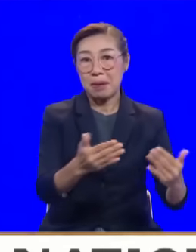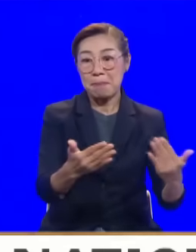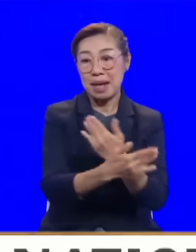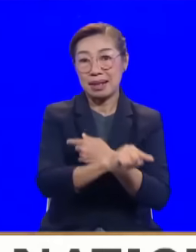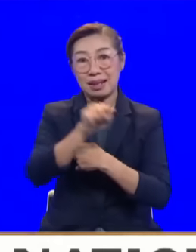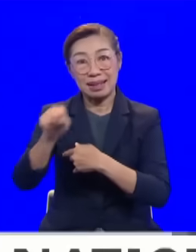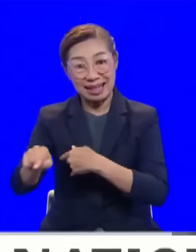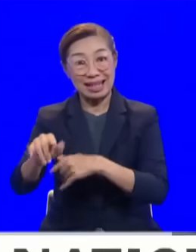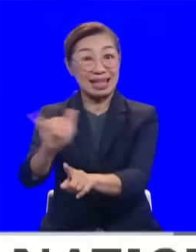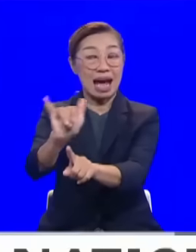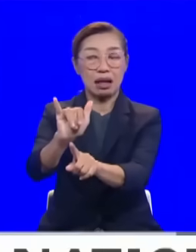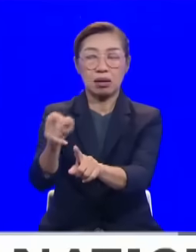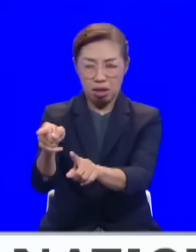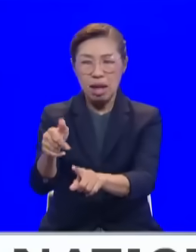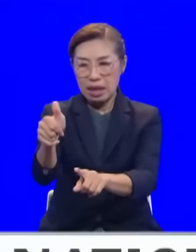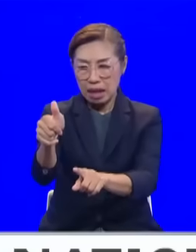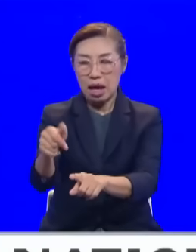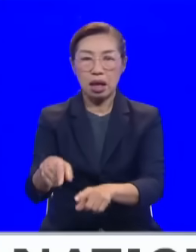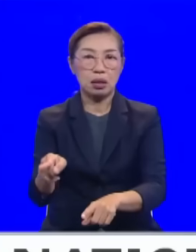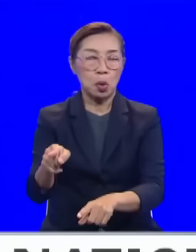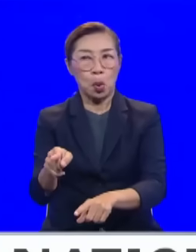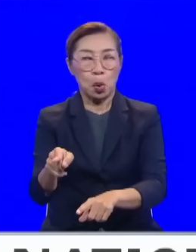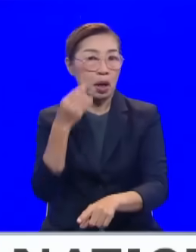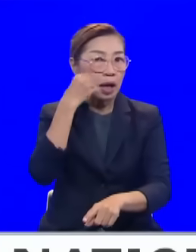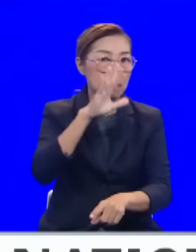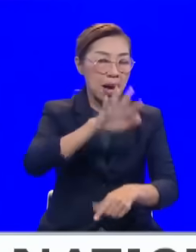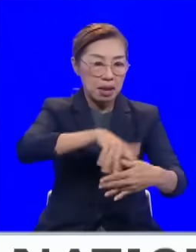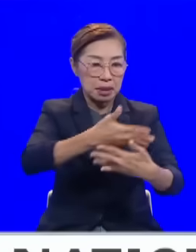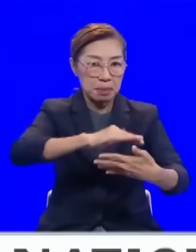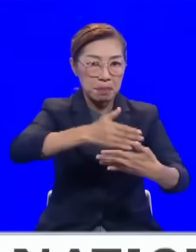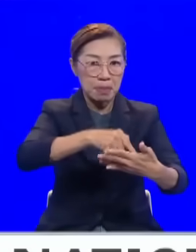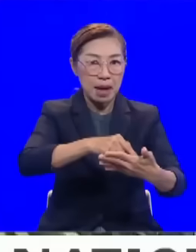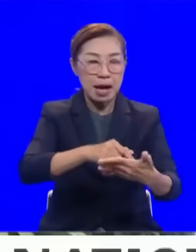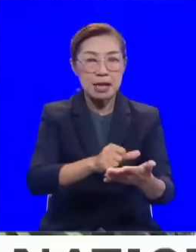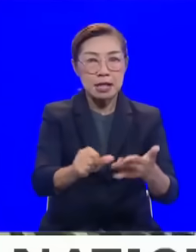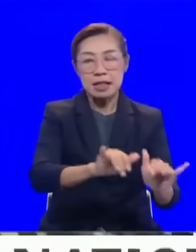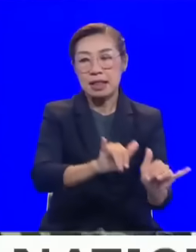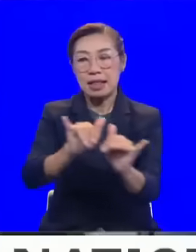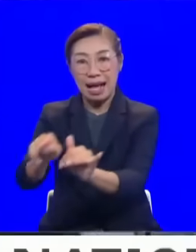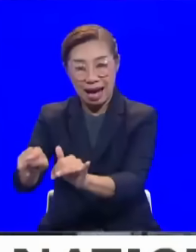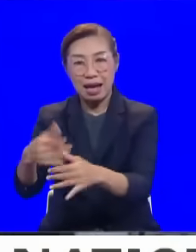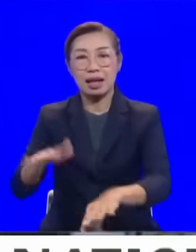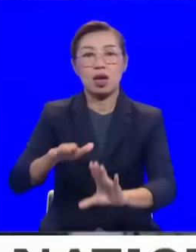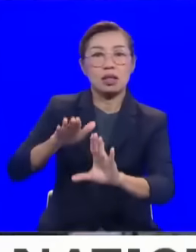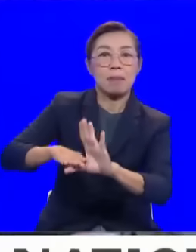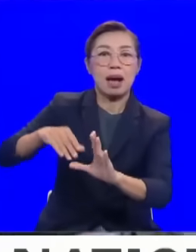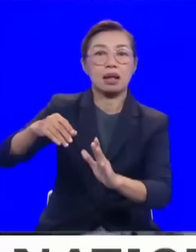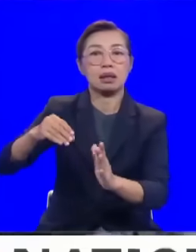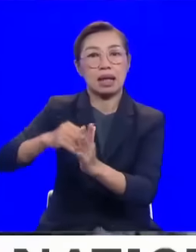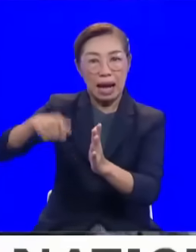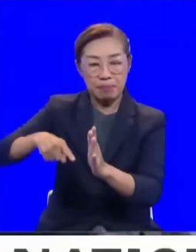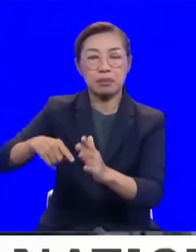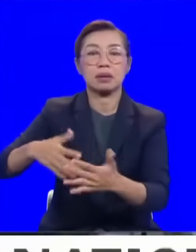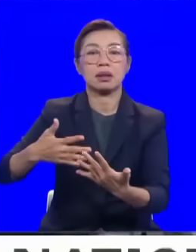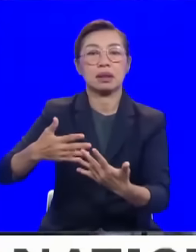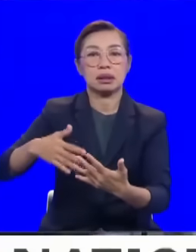เน้นอีกนะท่านผู้ชมเดี๋ยวบางคนจะรีบกลัวจะไม่ได้ตังค์ไปลงทะเบียนก่อนแล้วย้ายทะเบียนบ้านบ่ได้นะ ไม่ได้ ท่านต้องย้ายทะเบียนบ้านให้เสร็จก่